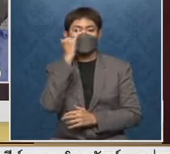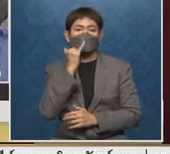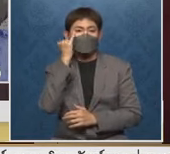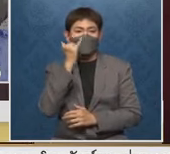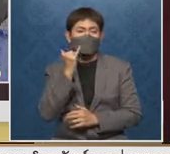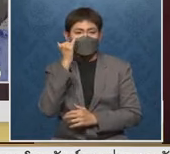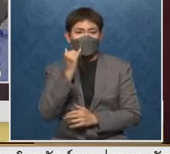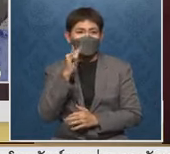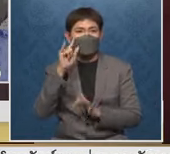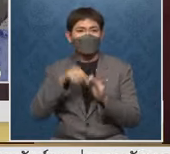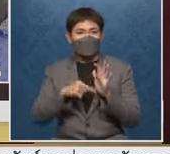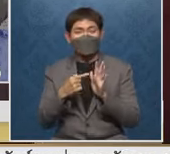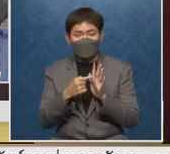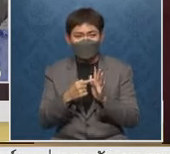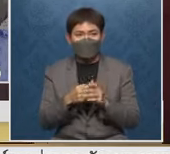ำครอบครั